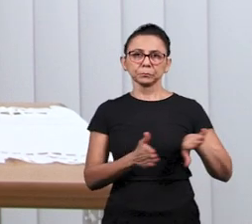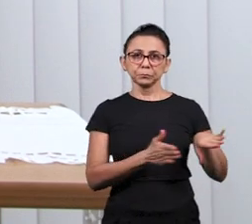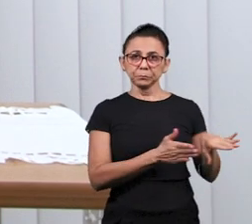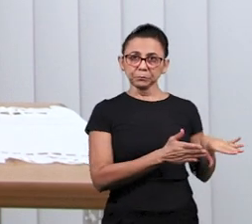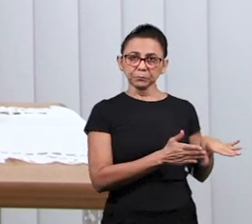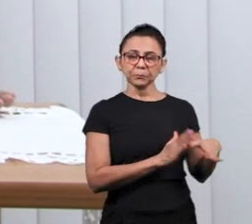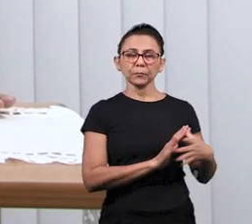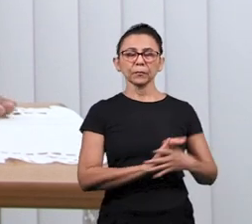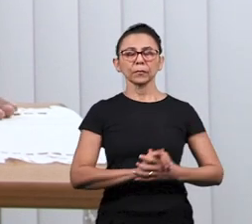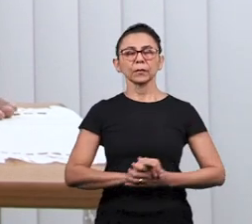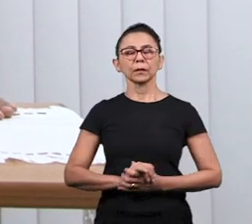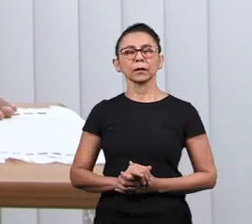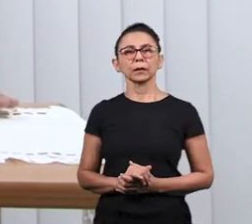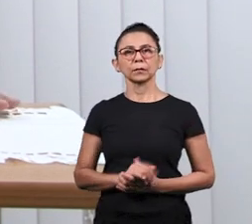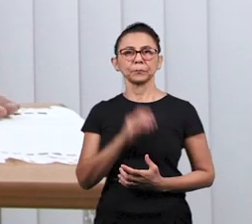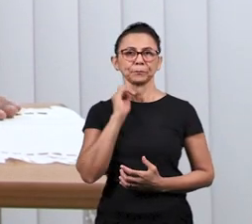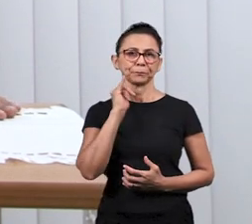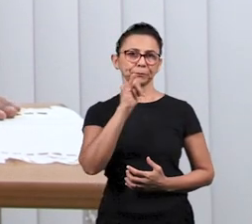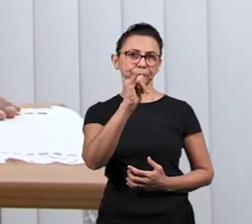Возлюбленные, мы хотим